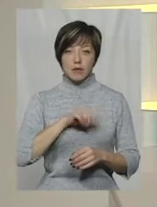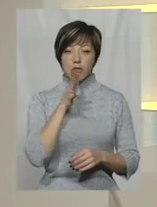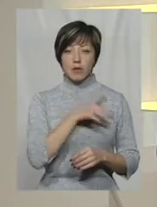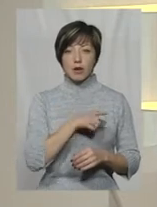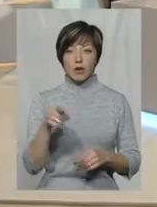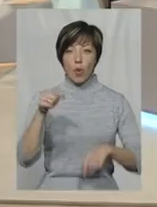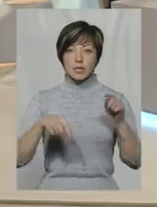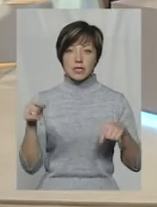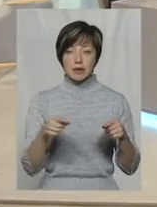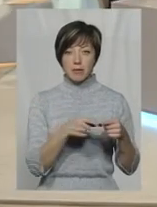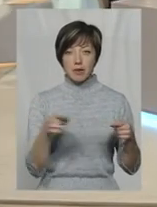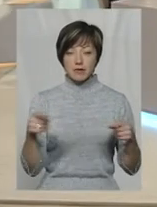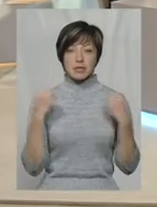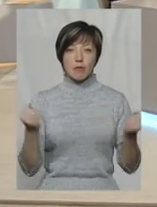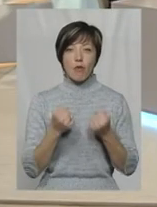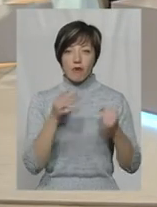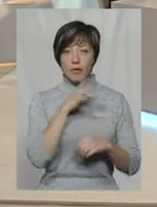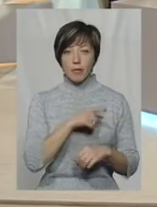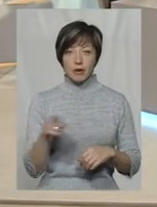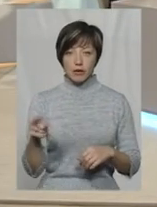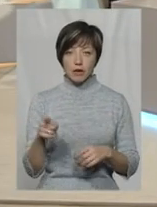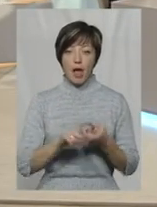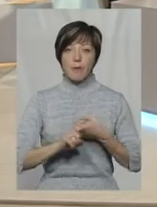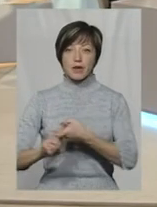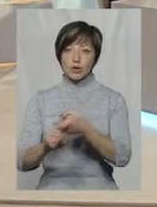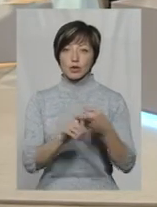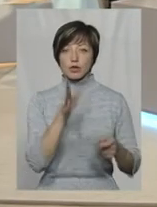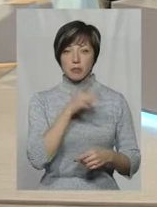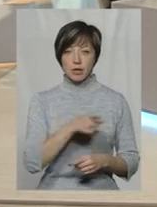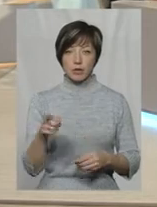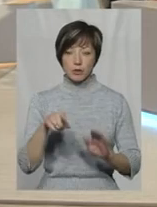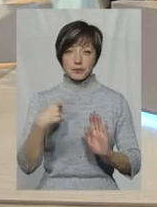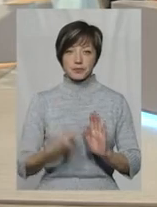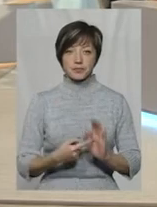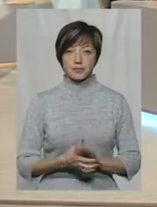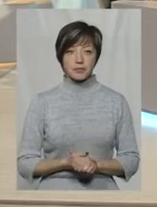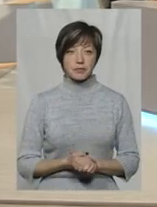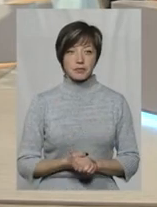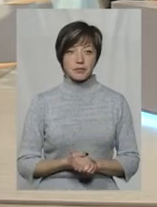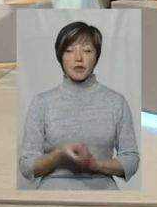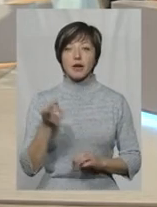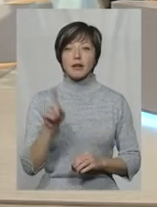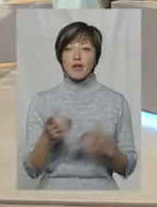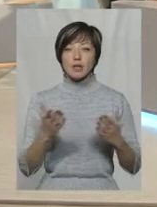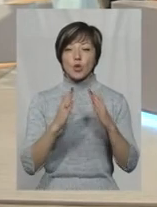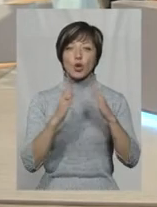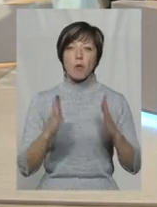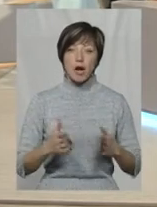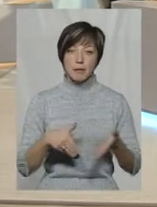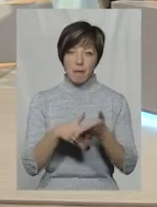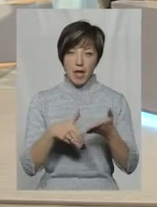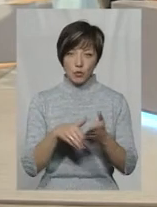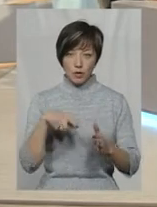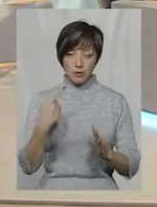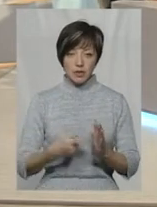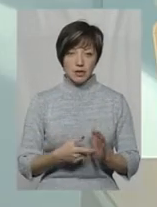в осінній період, в зимовий, в епідеміологічний період? Ну, навіть якимось домашніми такими